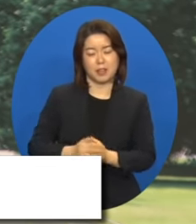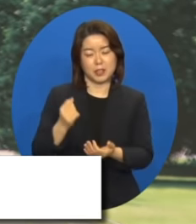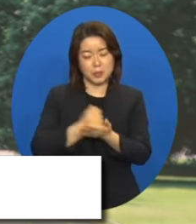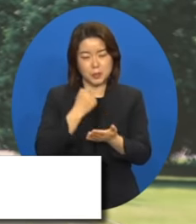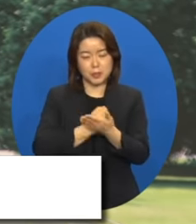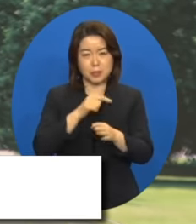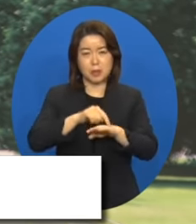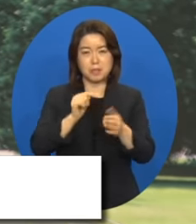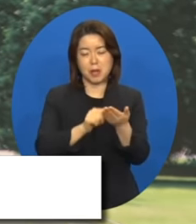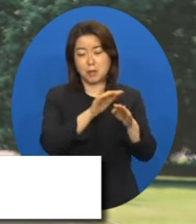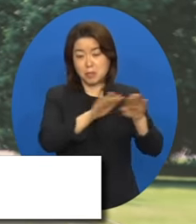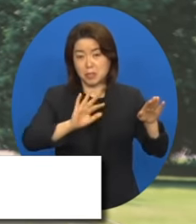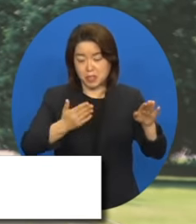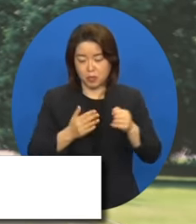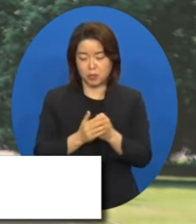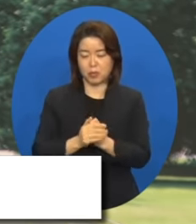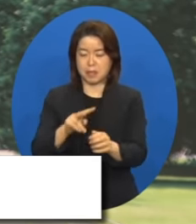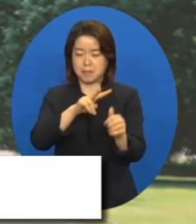마음 갖게 하고